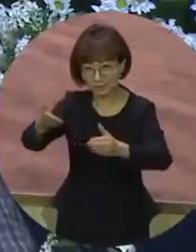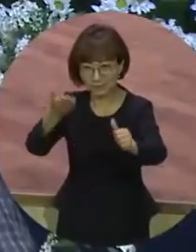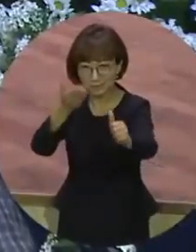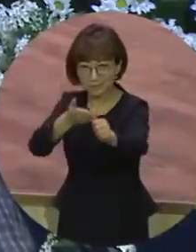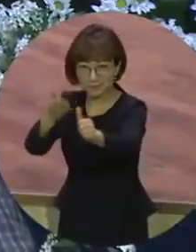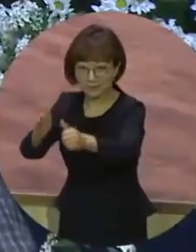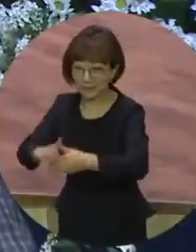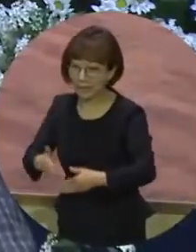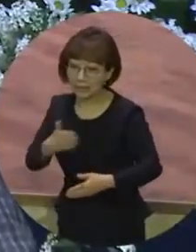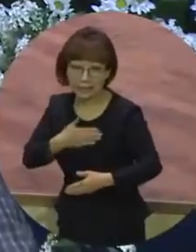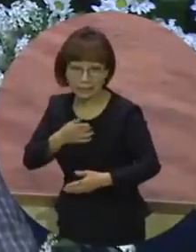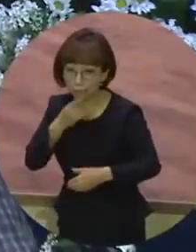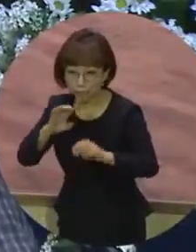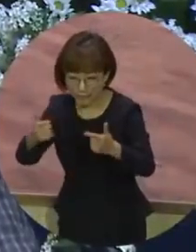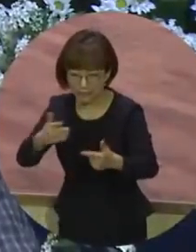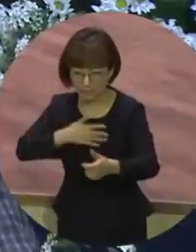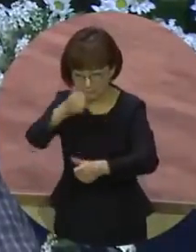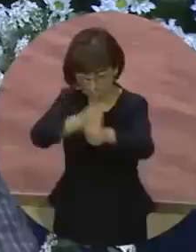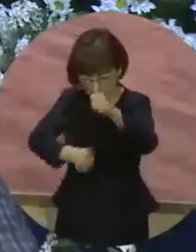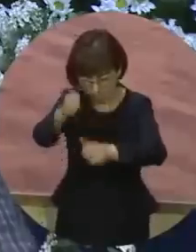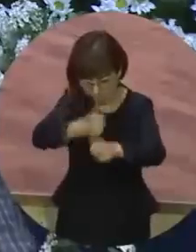나의 막벨라 굴은 예언 교회다.